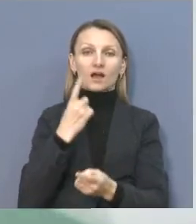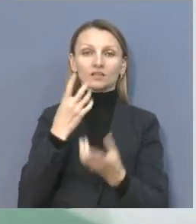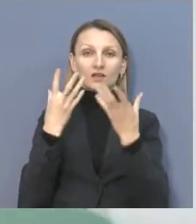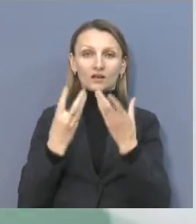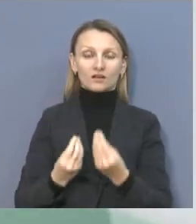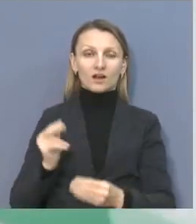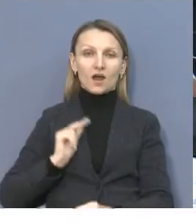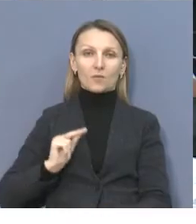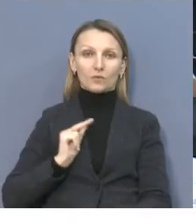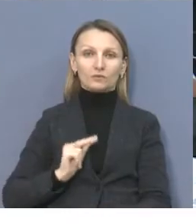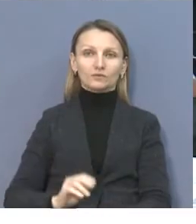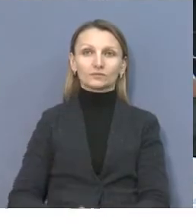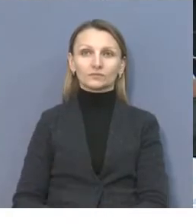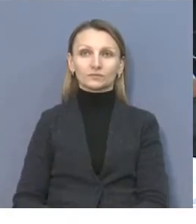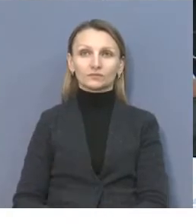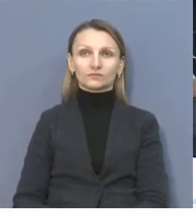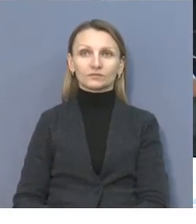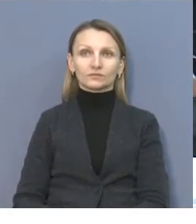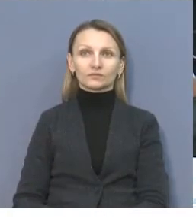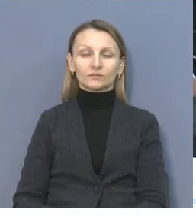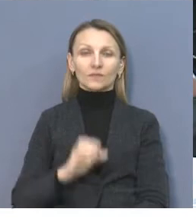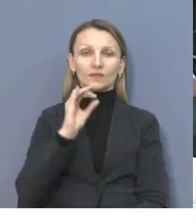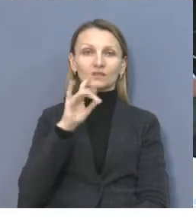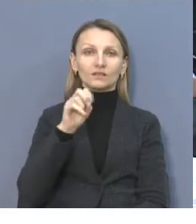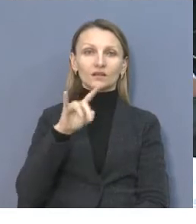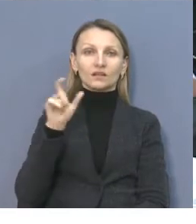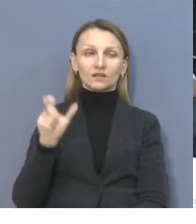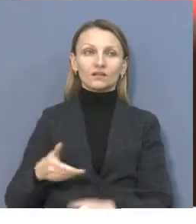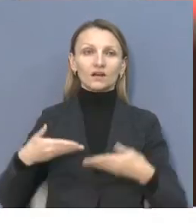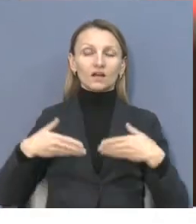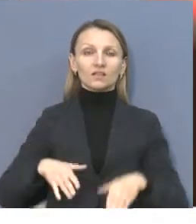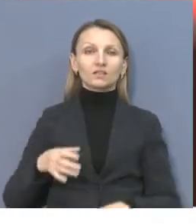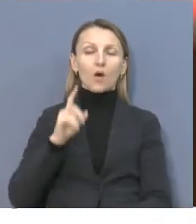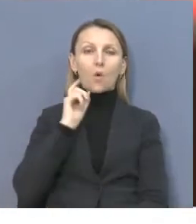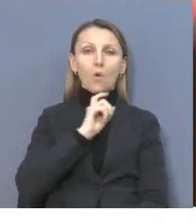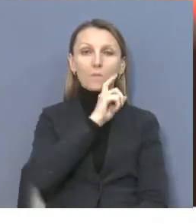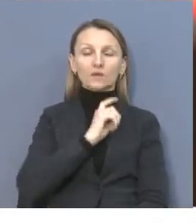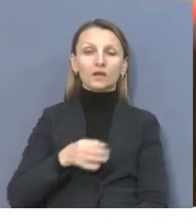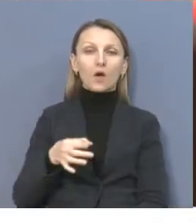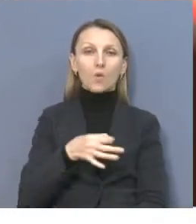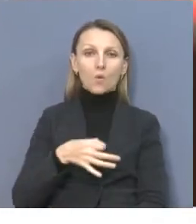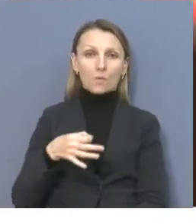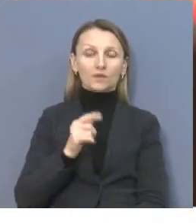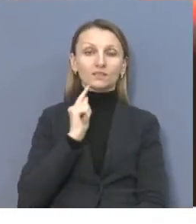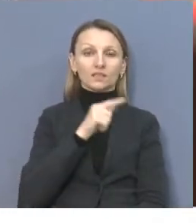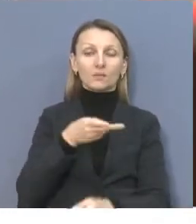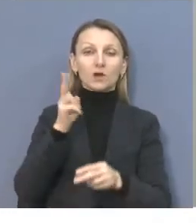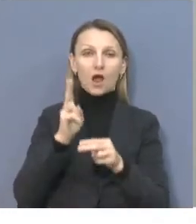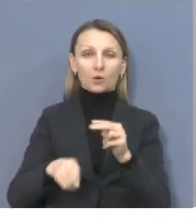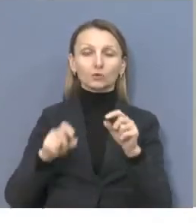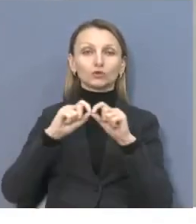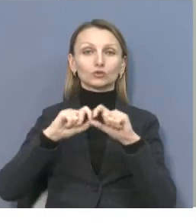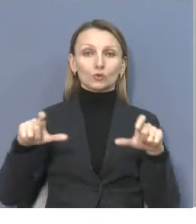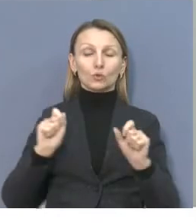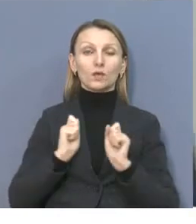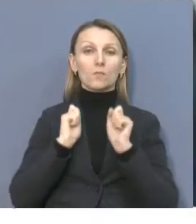день сера выжил бесбаев родился в омской области российской федерации там же окончил школу и поступил